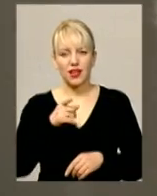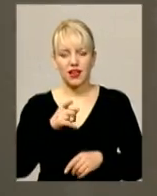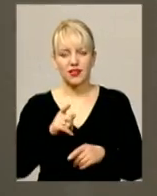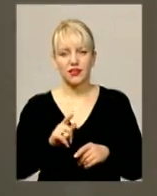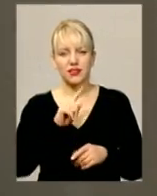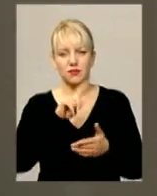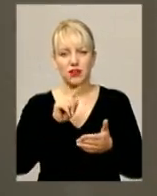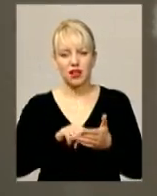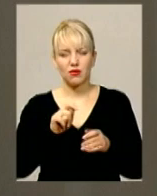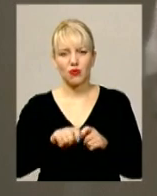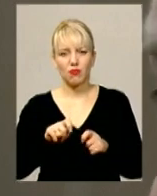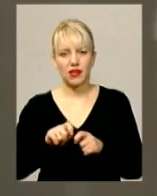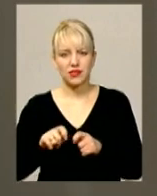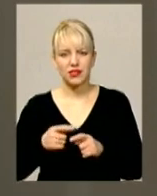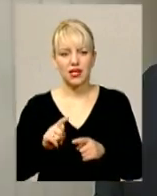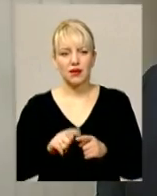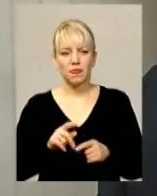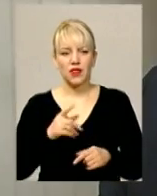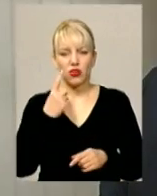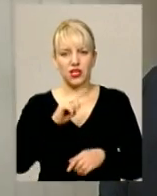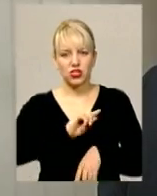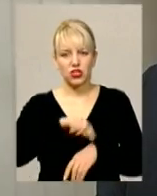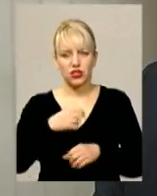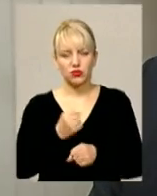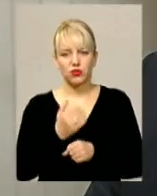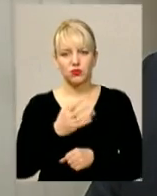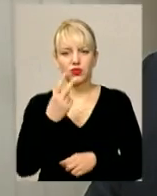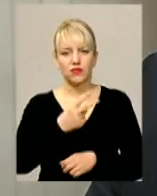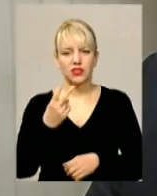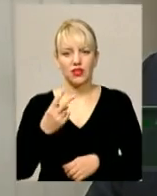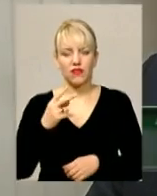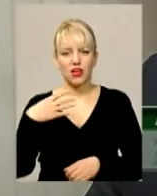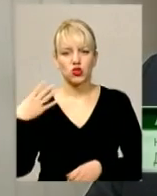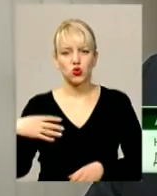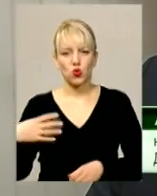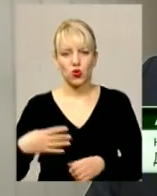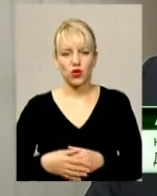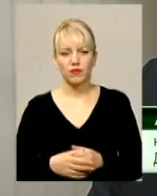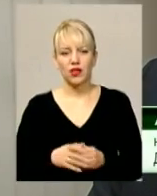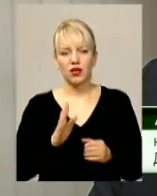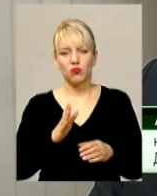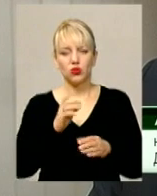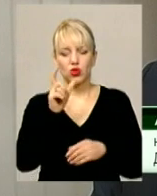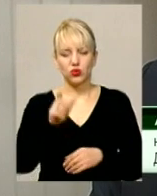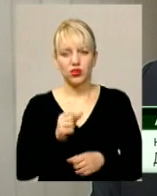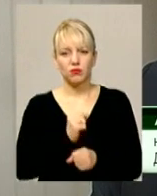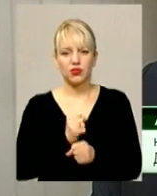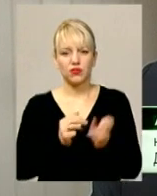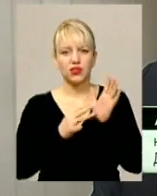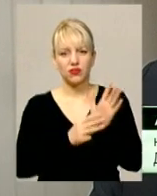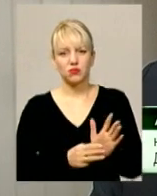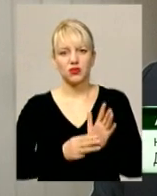робіт коштуватиме 22 гривні 40 копійок. Він буде працювати 8 годинний робочий день